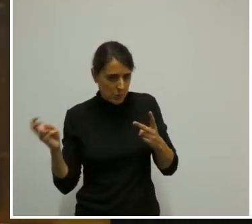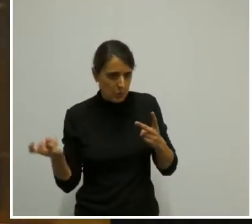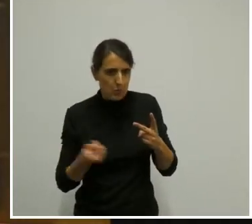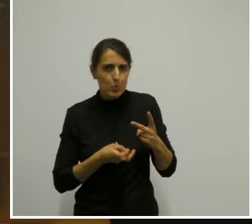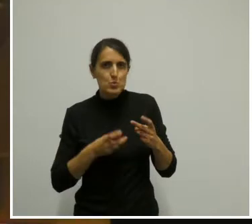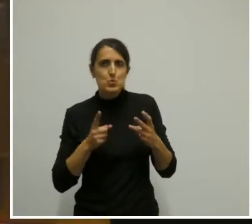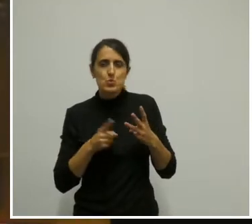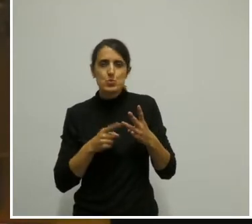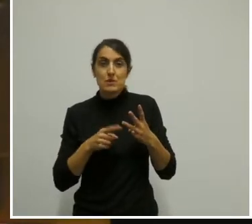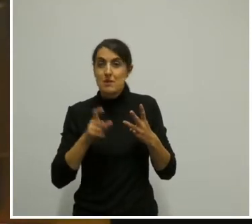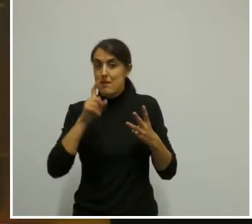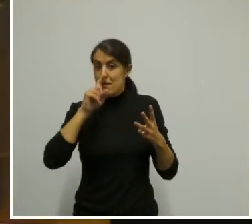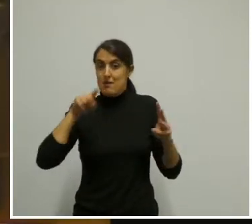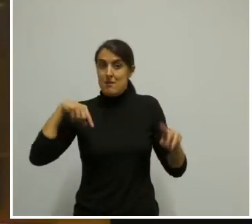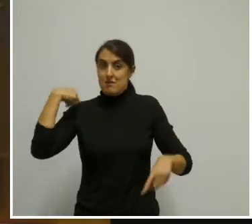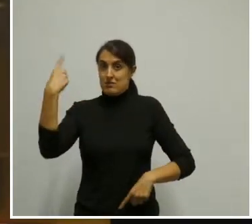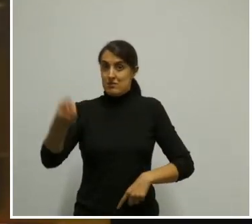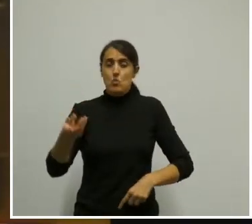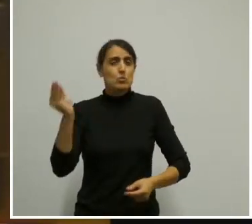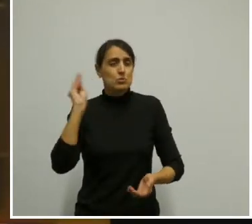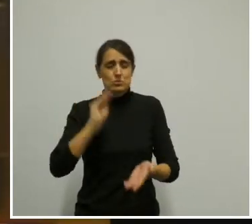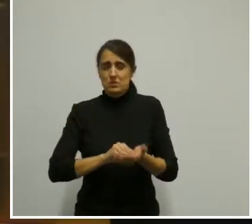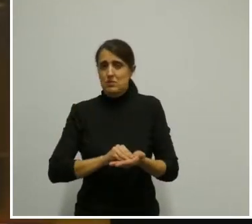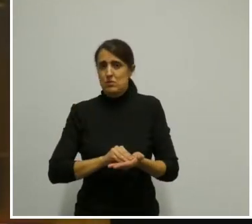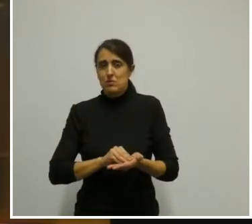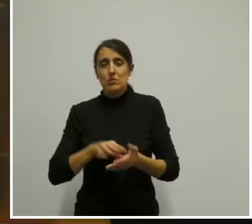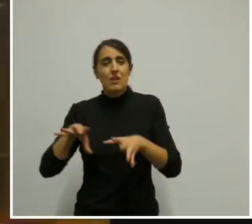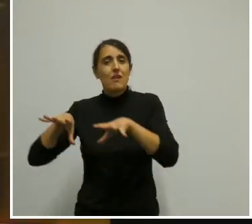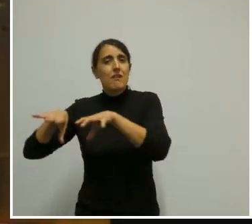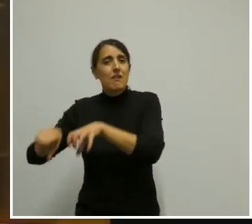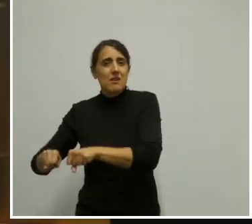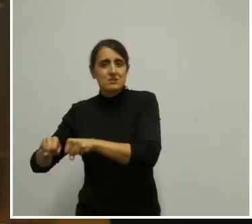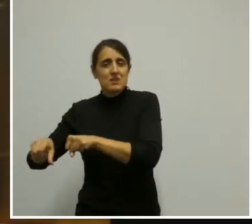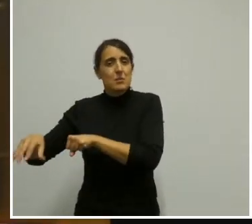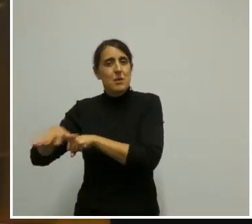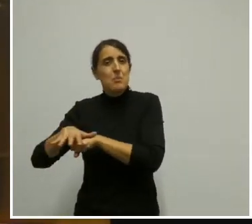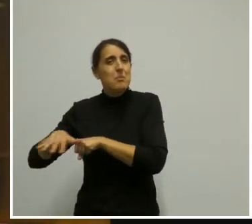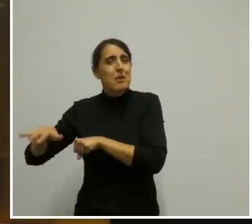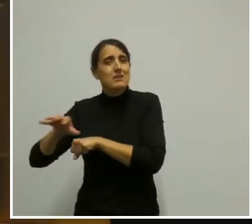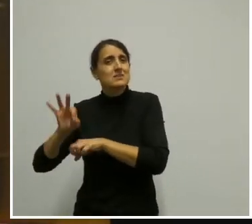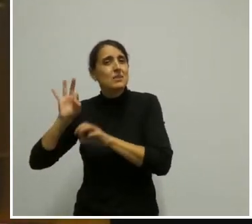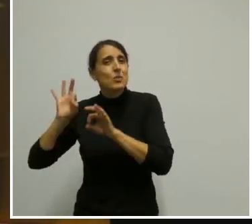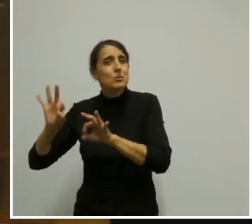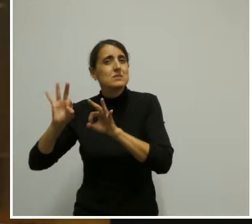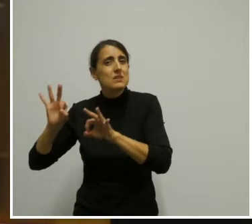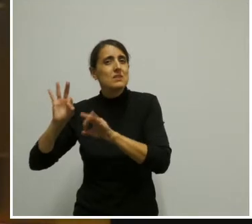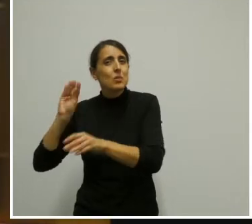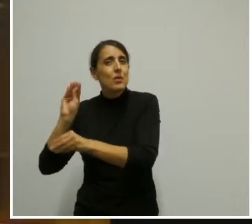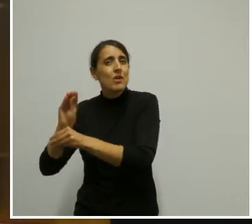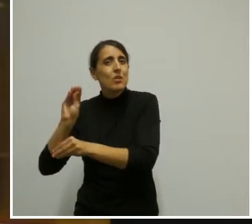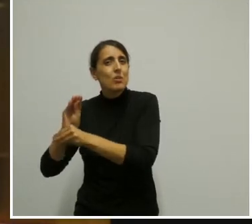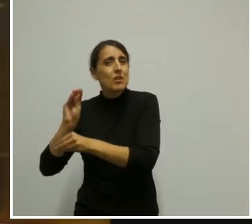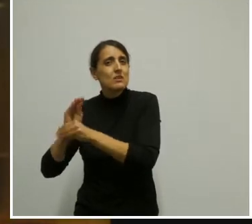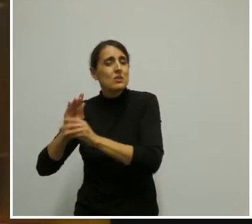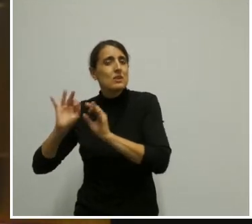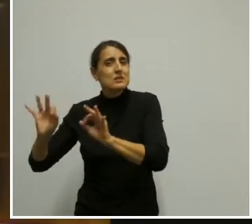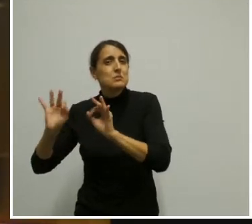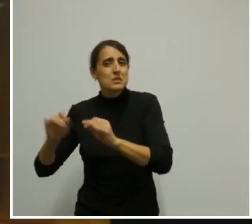i aquest curs vinent es tornarà a fer la reserva de places per necessitats educatives.